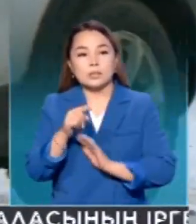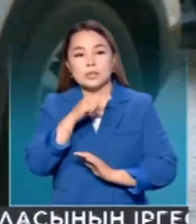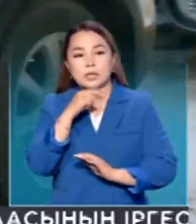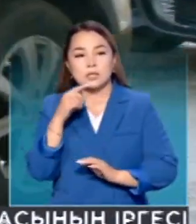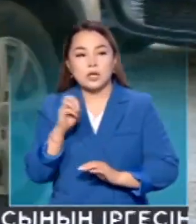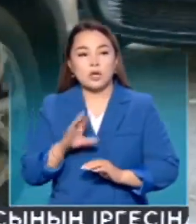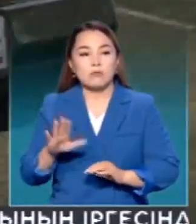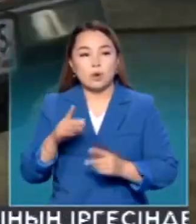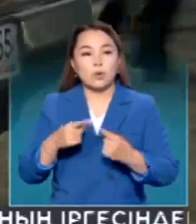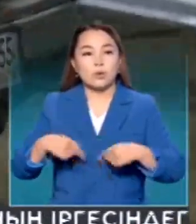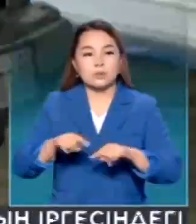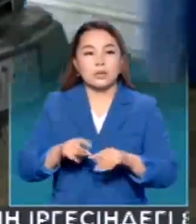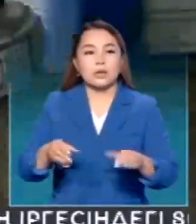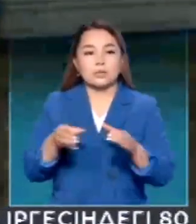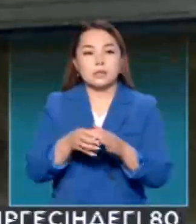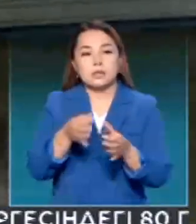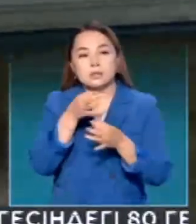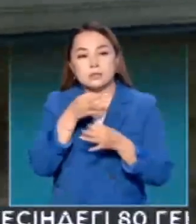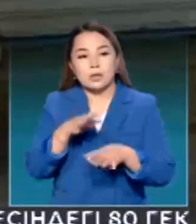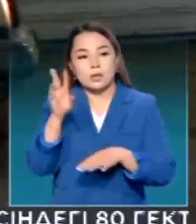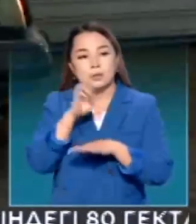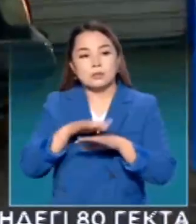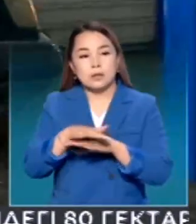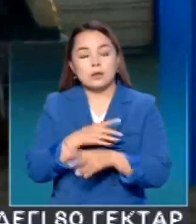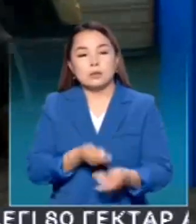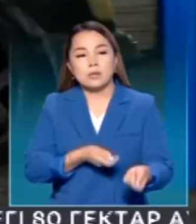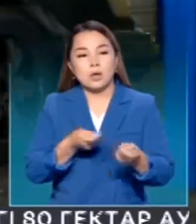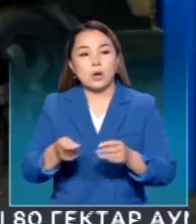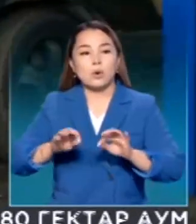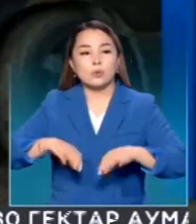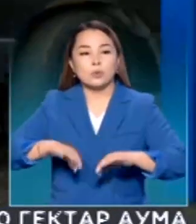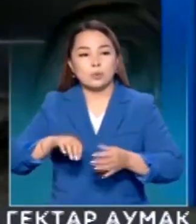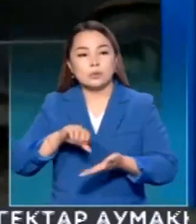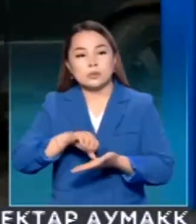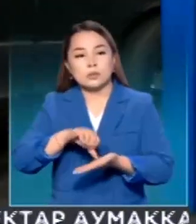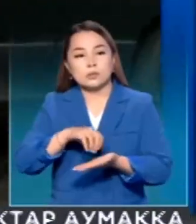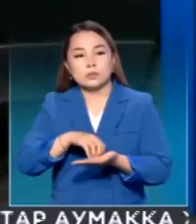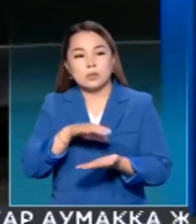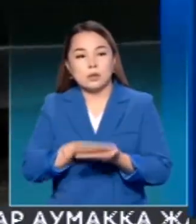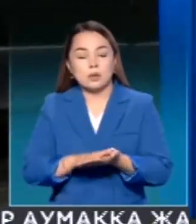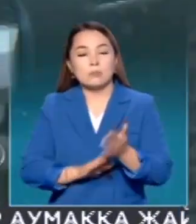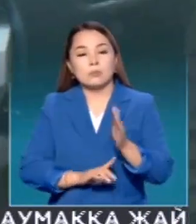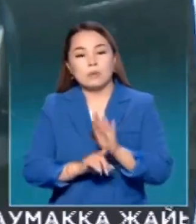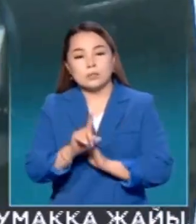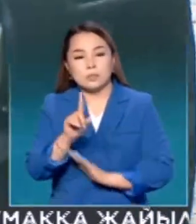Ресейден Еуроодақтың кез келген елінен әкелінген көліктерді есепке алу басталмақ.